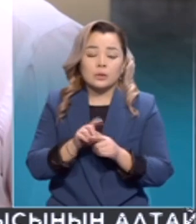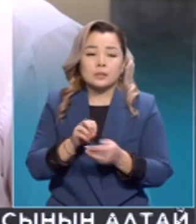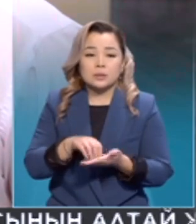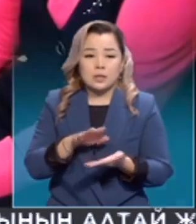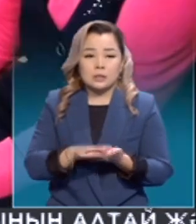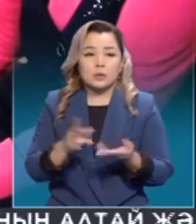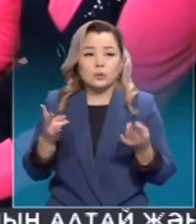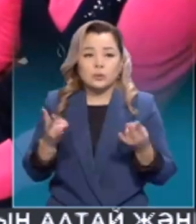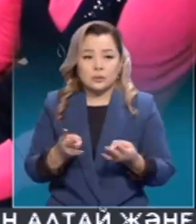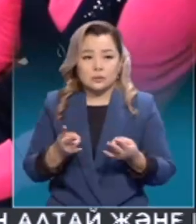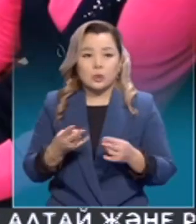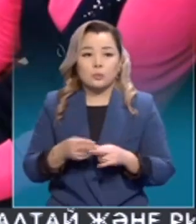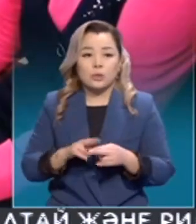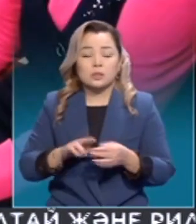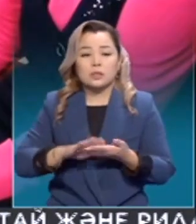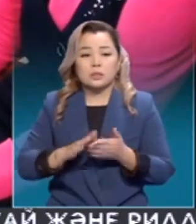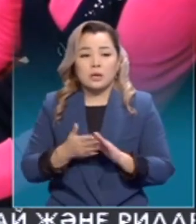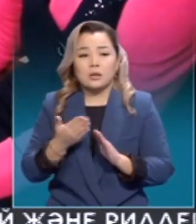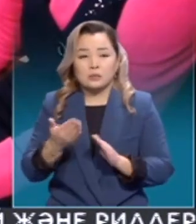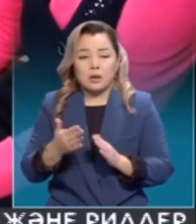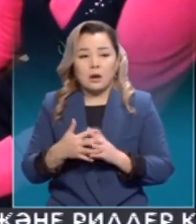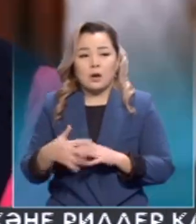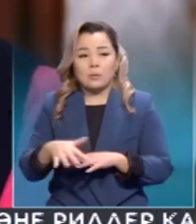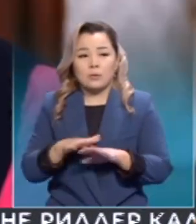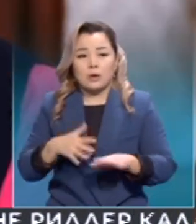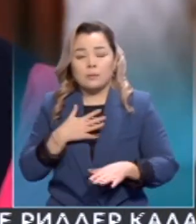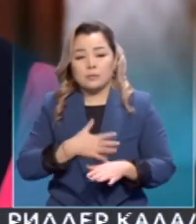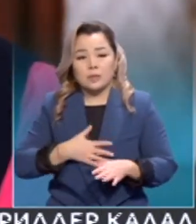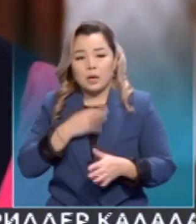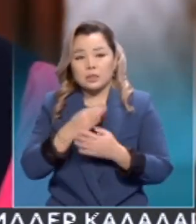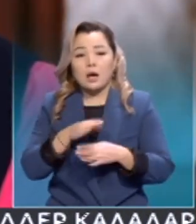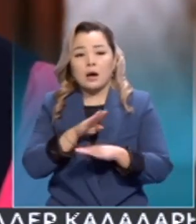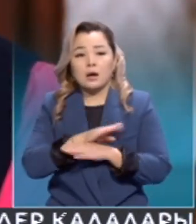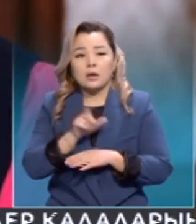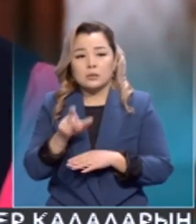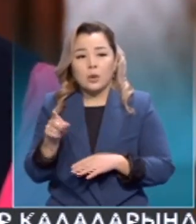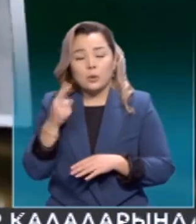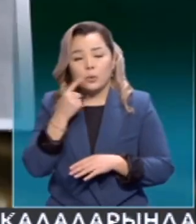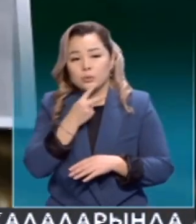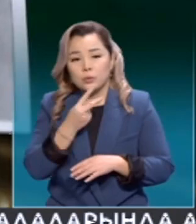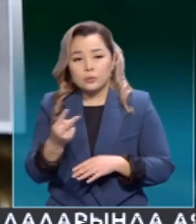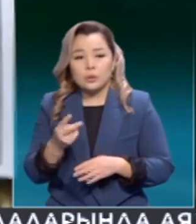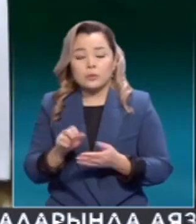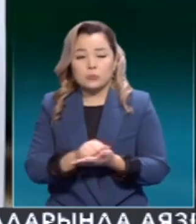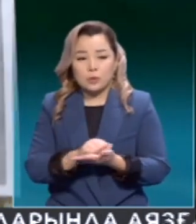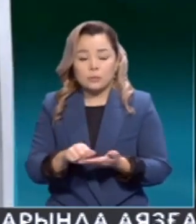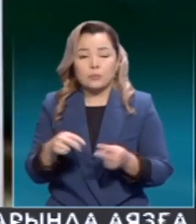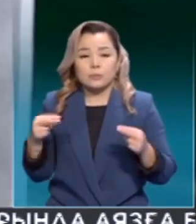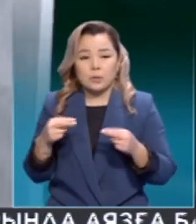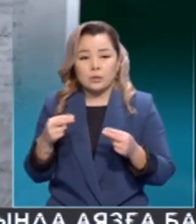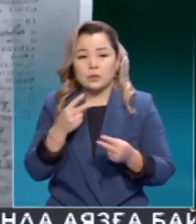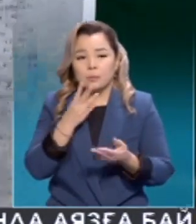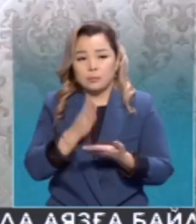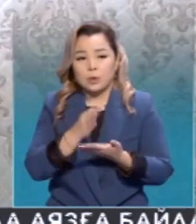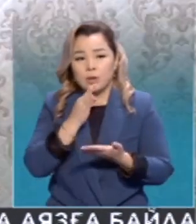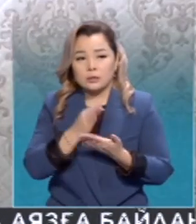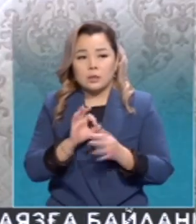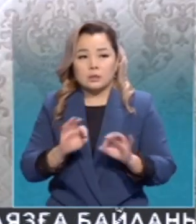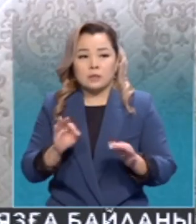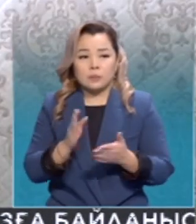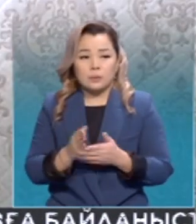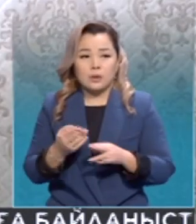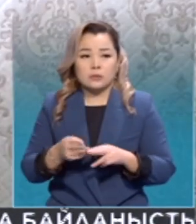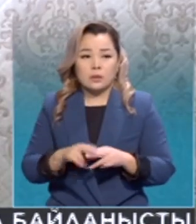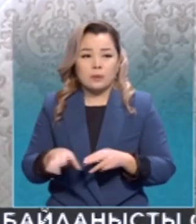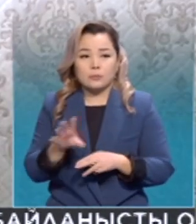тіркету қажет. Бұл жағдайға марқұмның ауылдастары да алаңдаулы. Қайтыс болғанын көзбен көрдік. Қажет болса куә де боламыз дейді. Оң жаққа